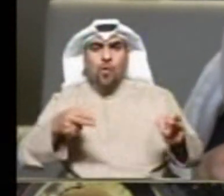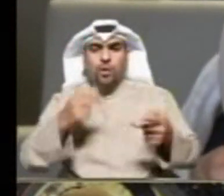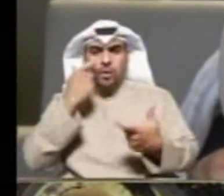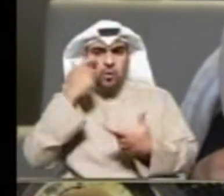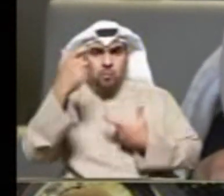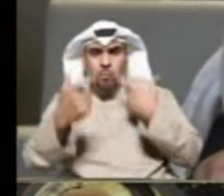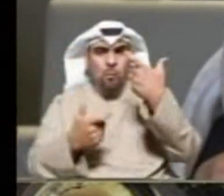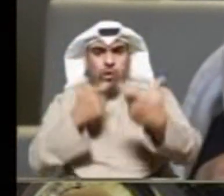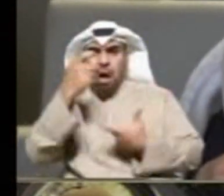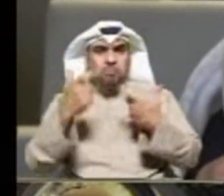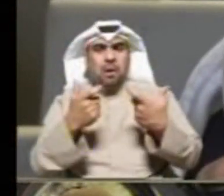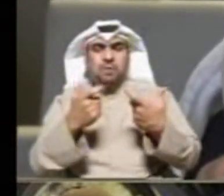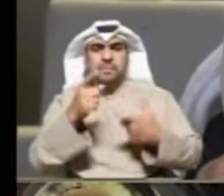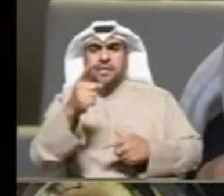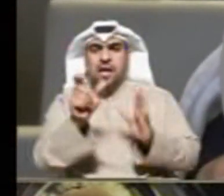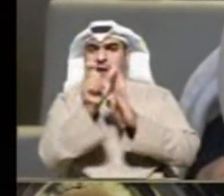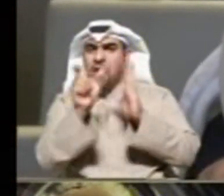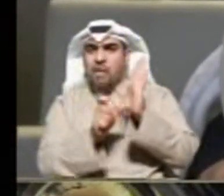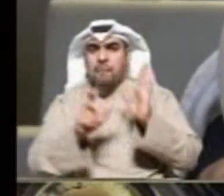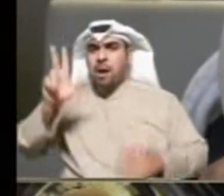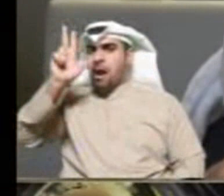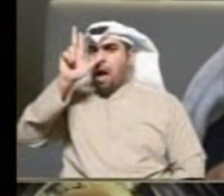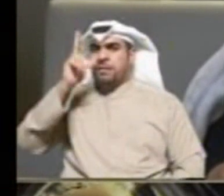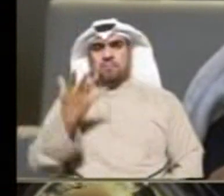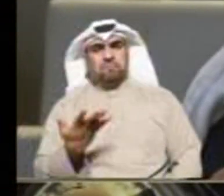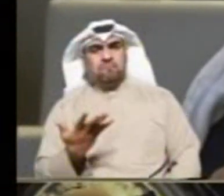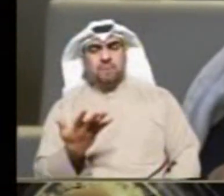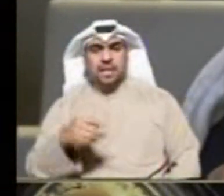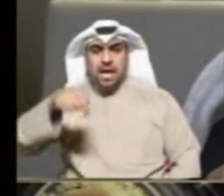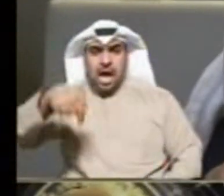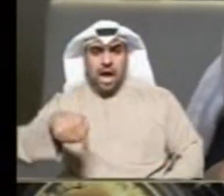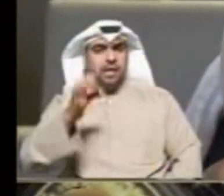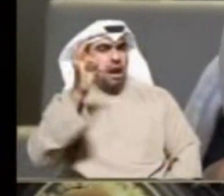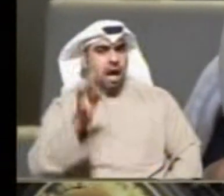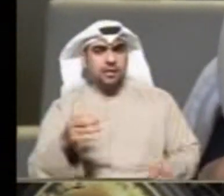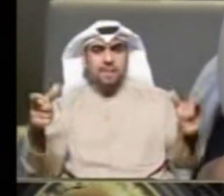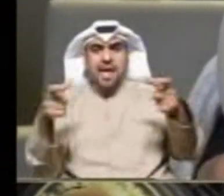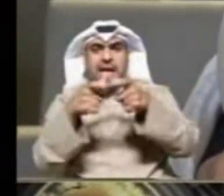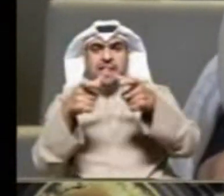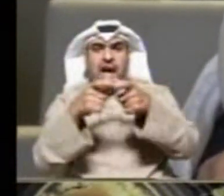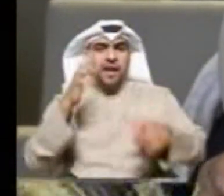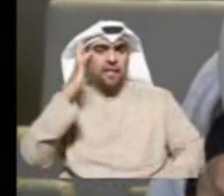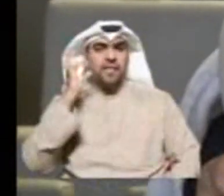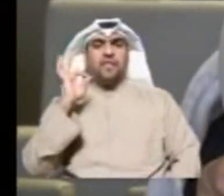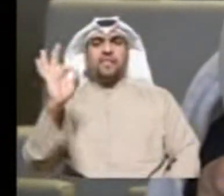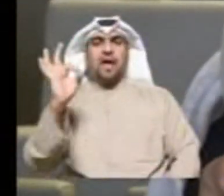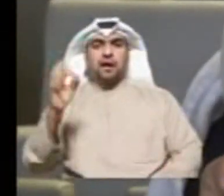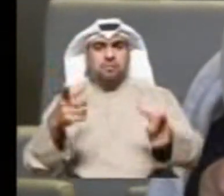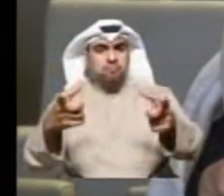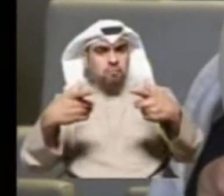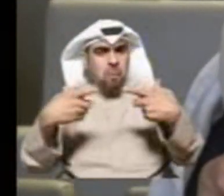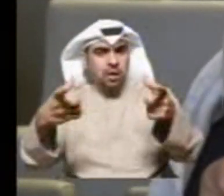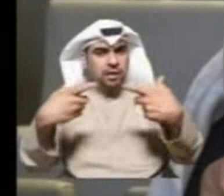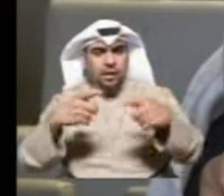تقليدية، ما نتكلم عنه إدارة ذكية لهذه المرافق من صيانة